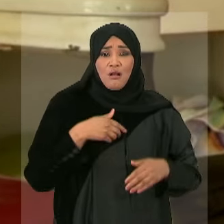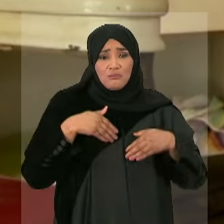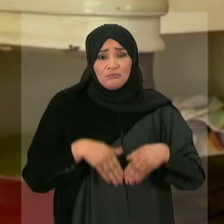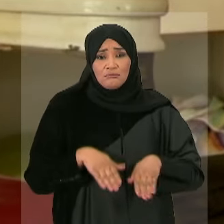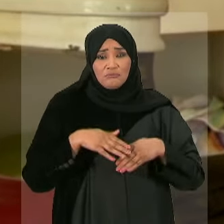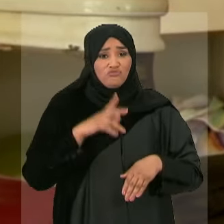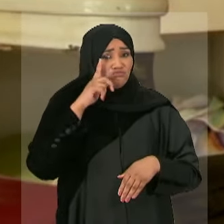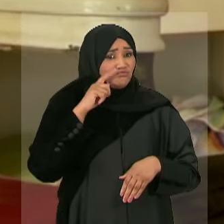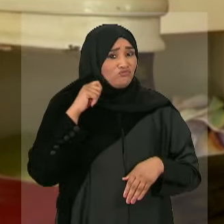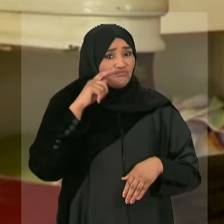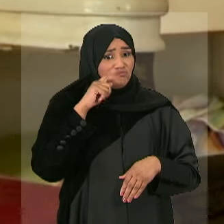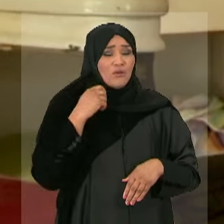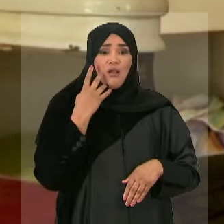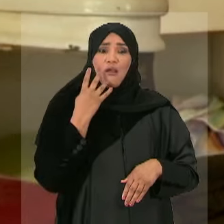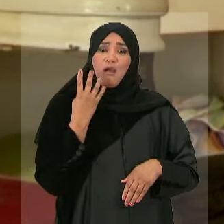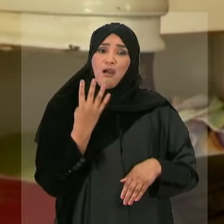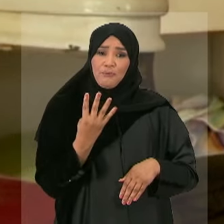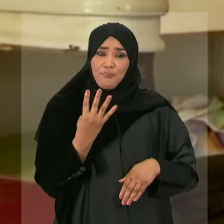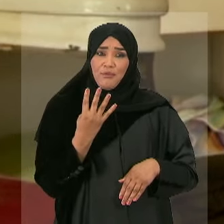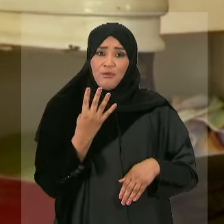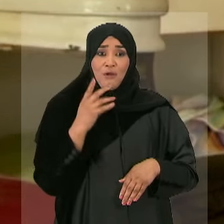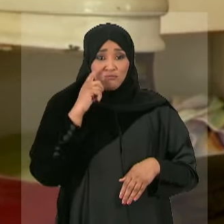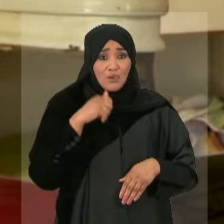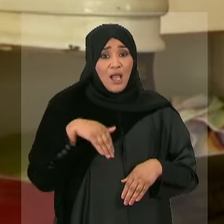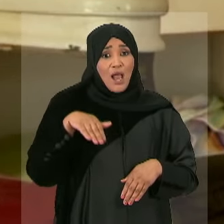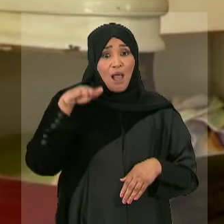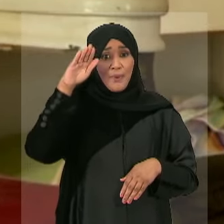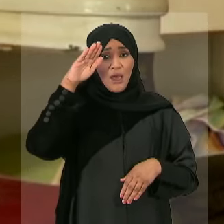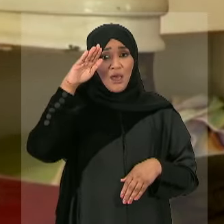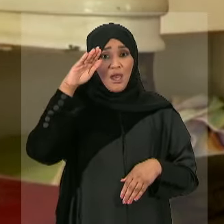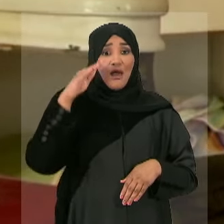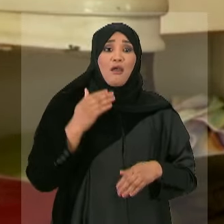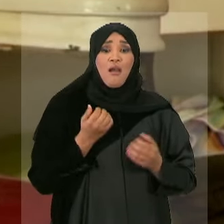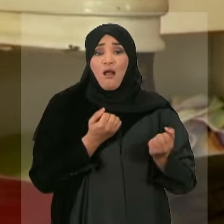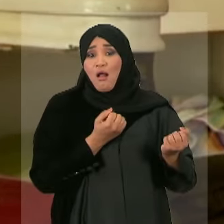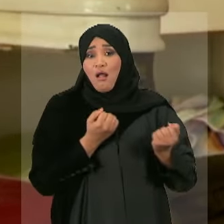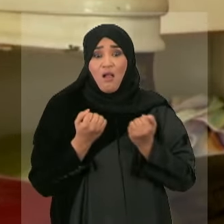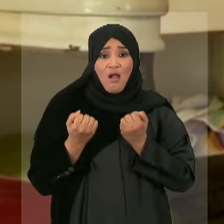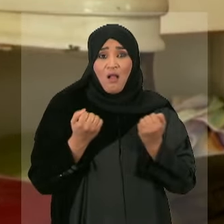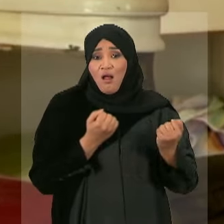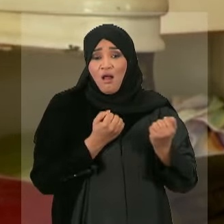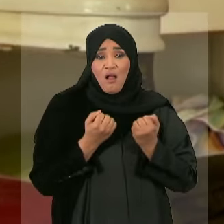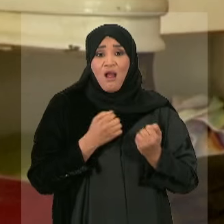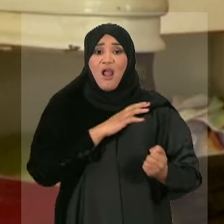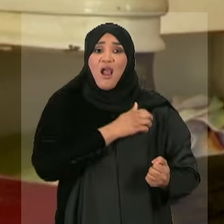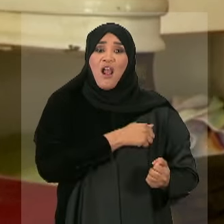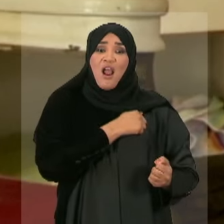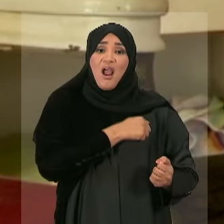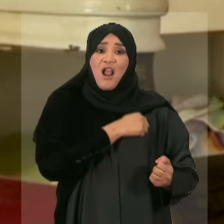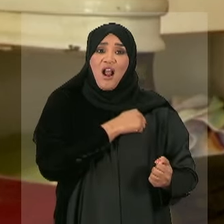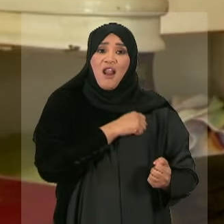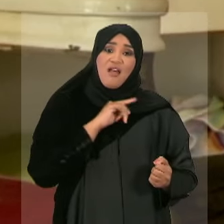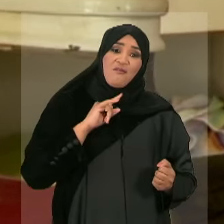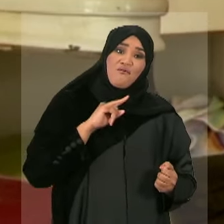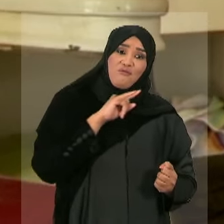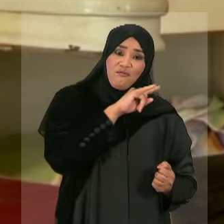بروفيسور في الفقه الإسلامي في الشريعة الإسلامية وتاريخ الشرق الأوسط في كندا، وانتقل السجيد قبل جمعة على